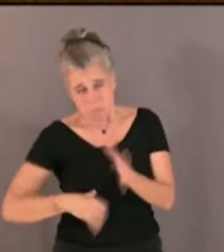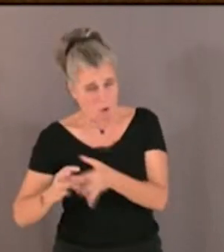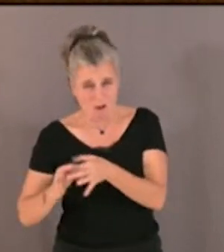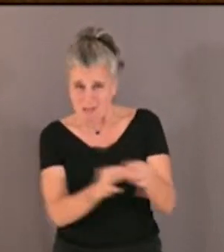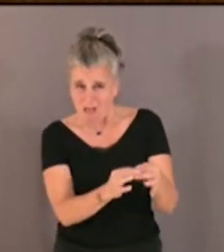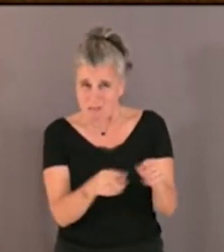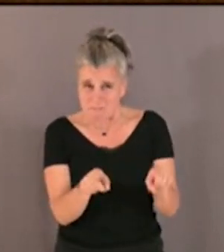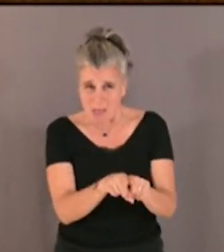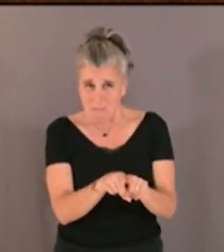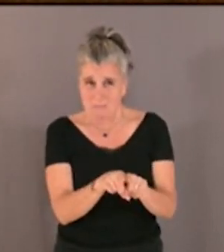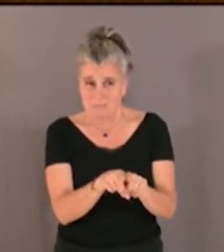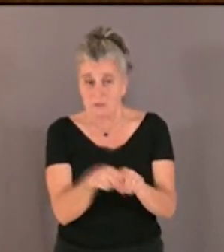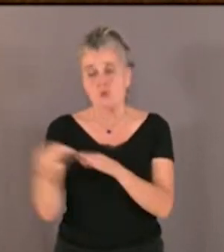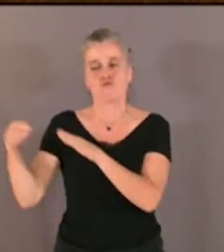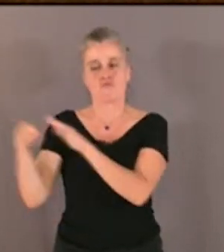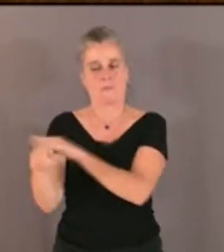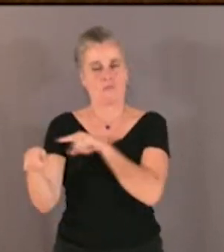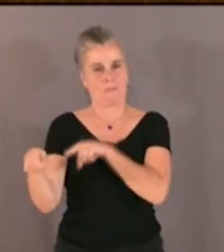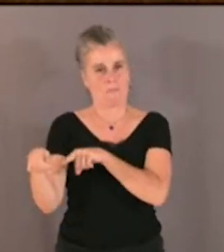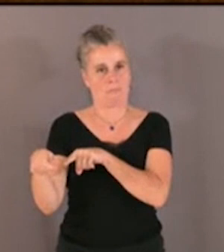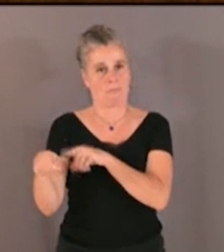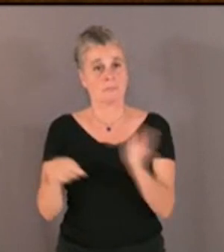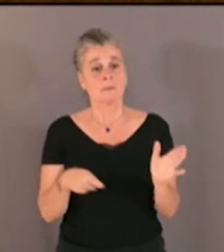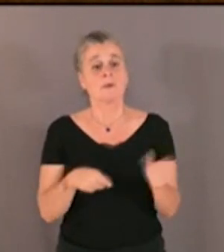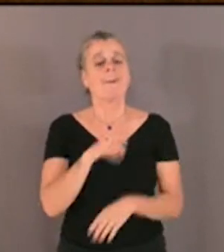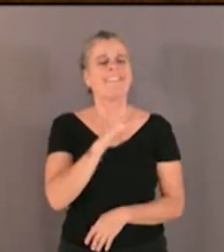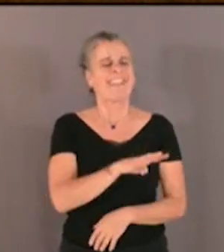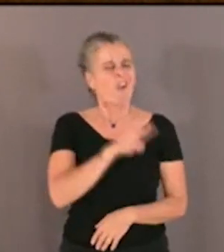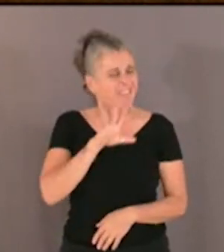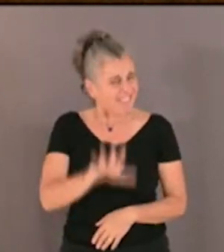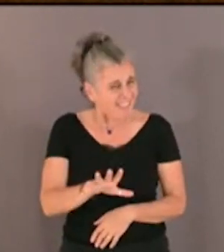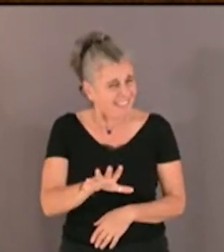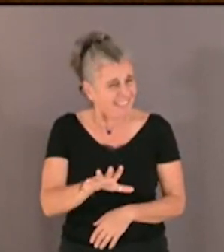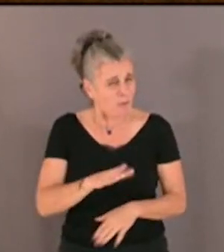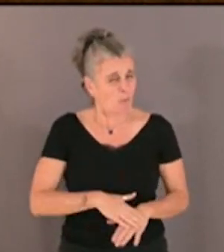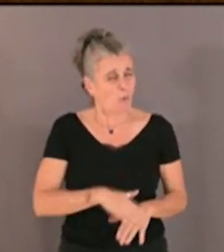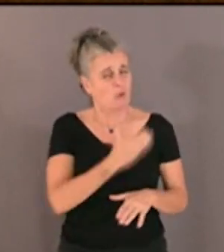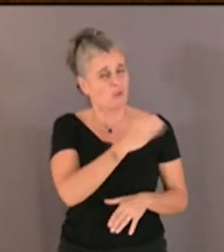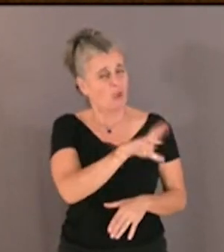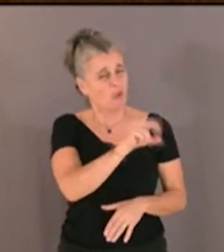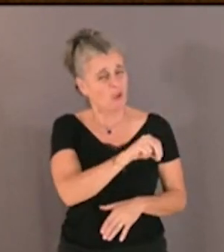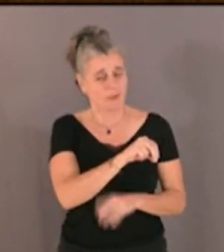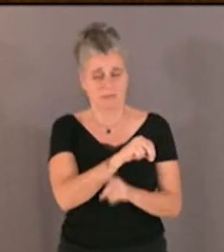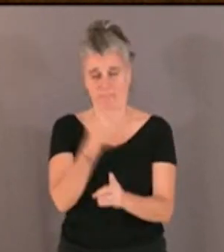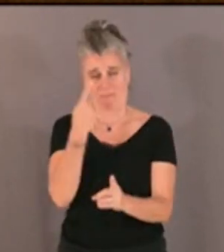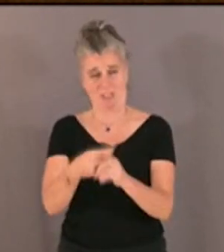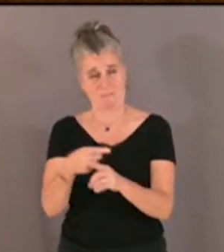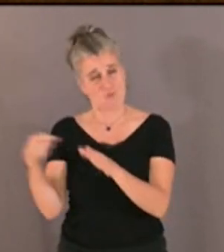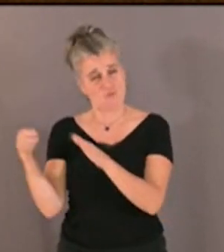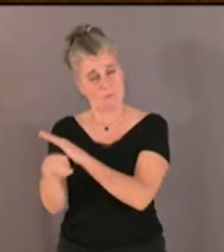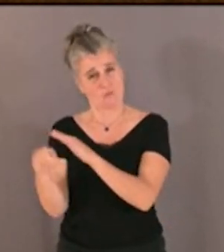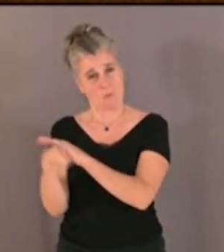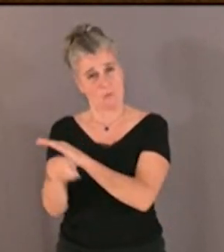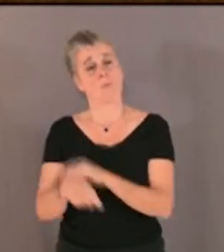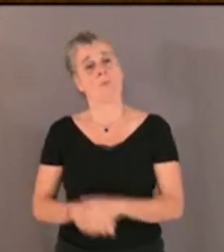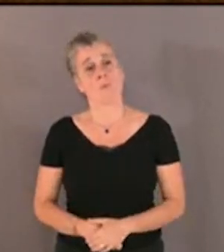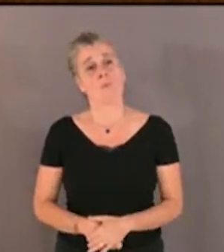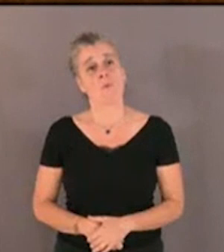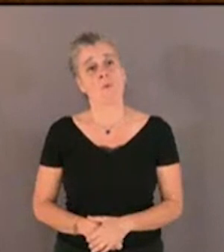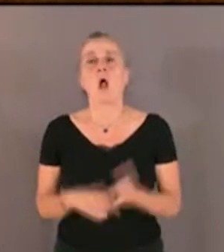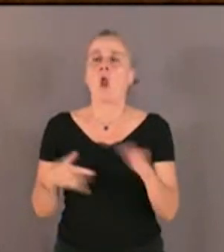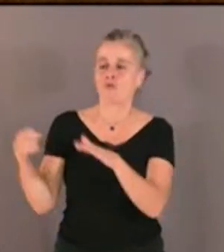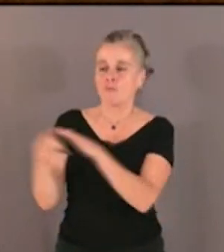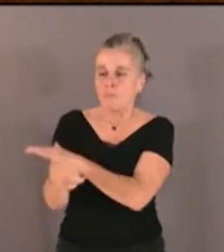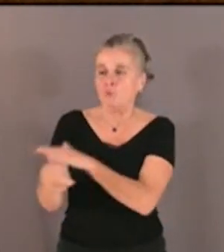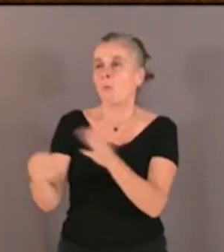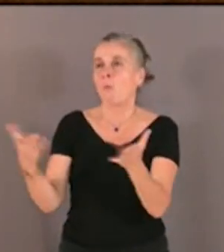qui reposent sur une subvention. 45 rapports sur 130 sont des rapports de subvention. Alors il y a des